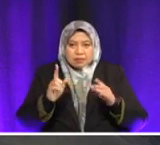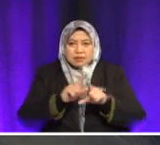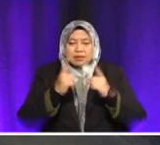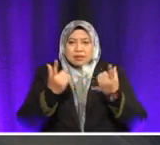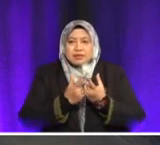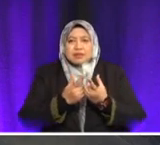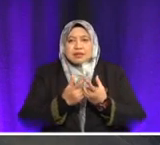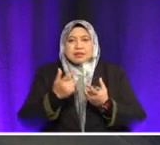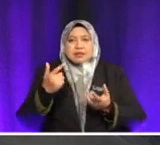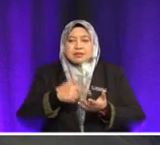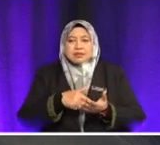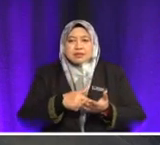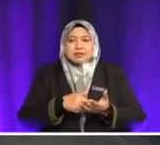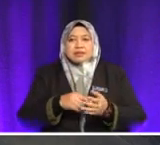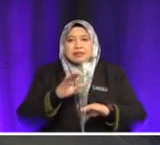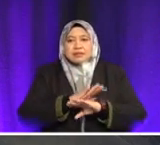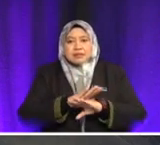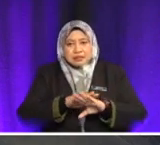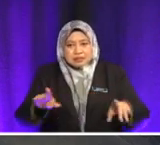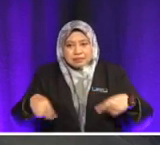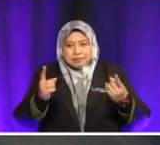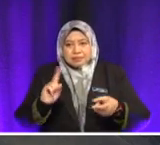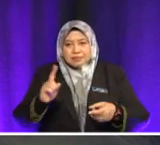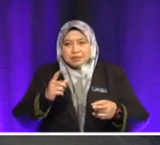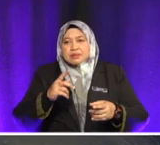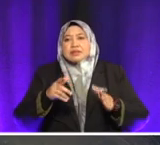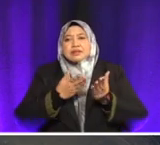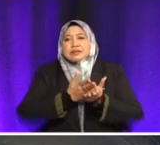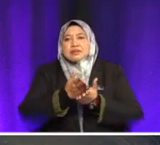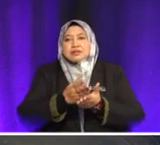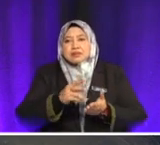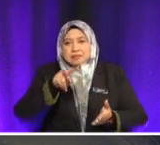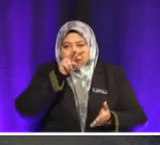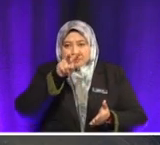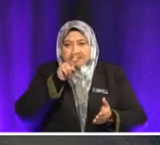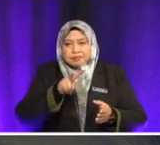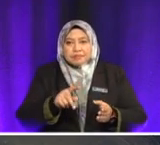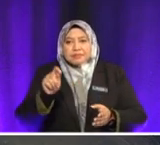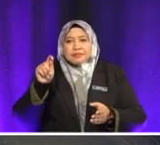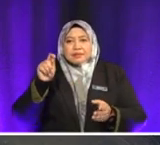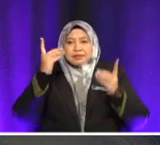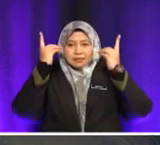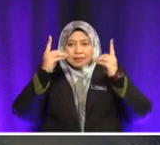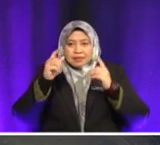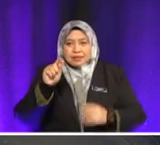kita jangan kemana-mana terus Kalian menonton mendengar rendah di TV TVN